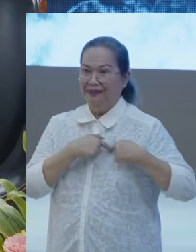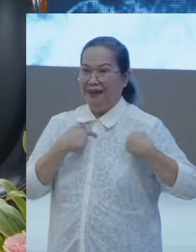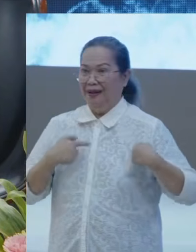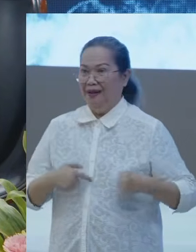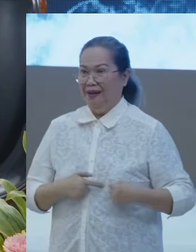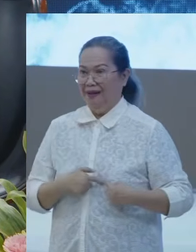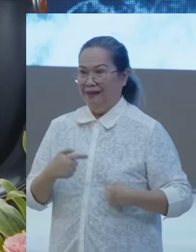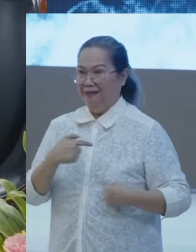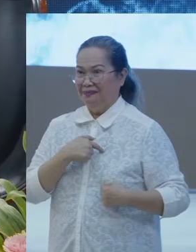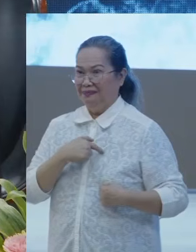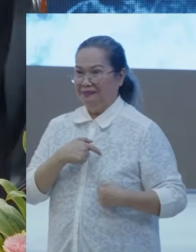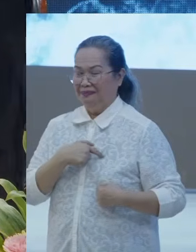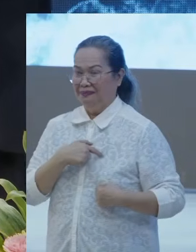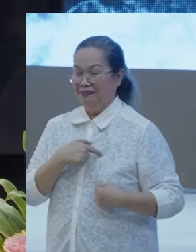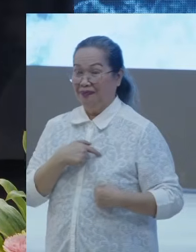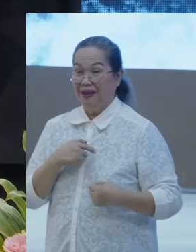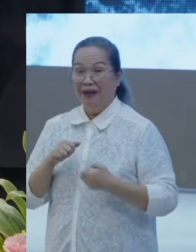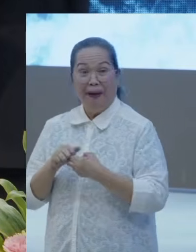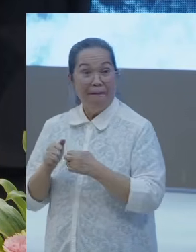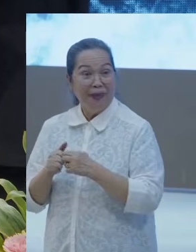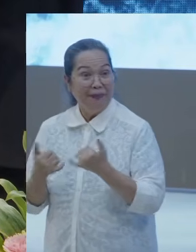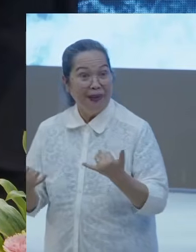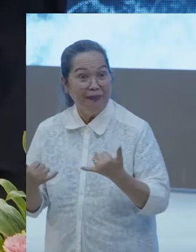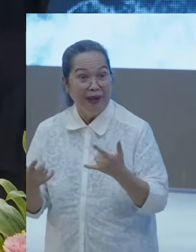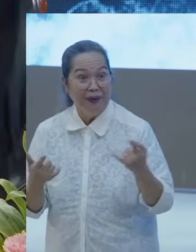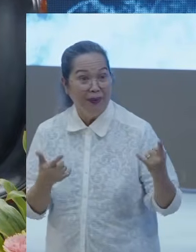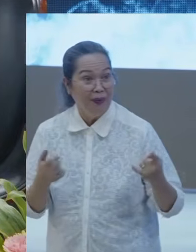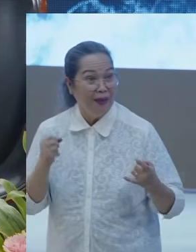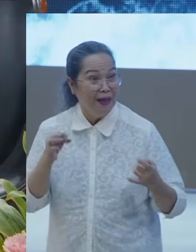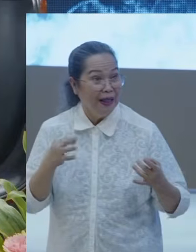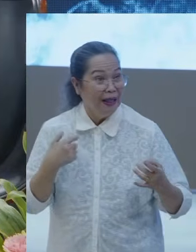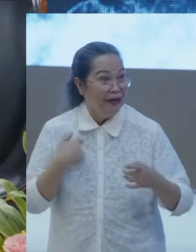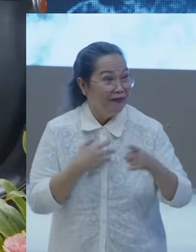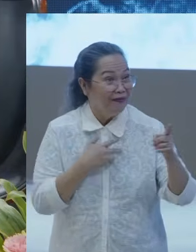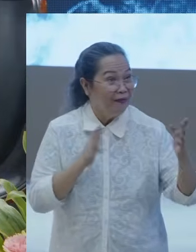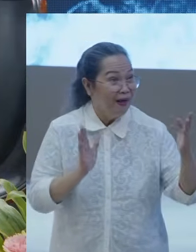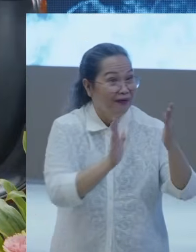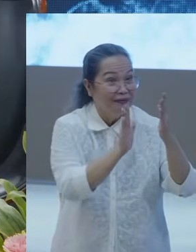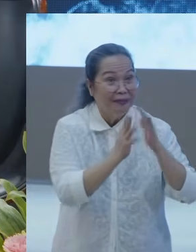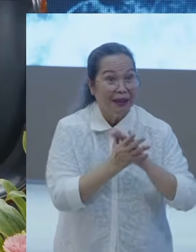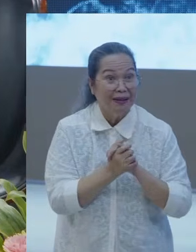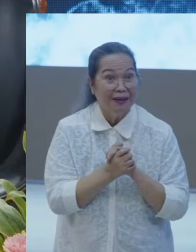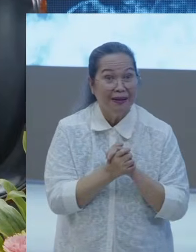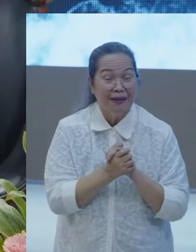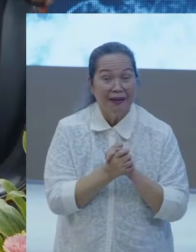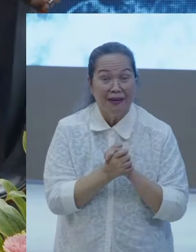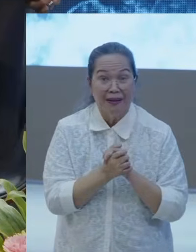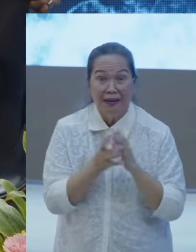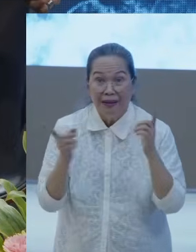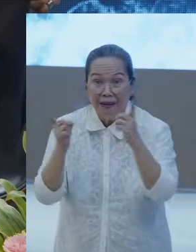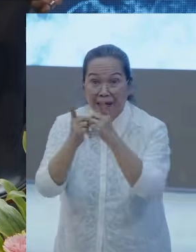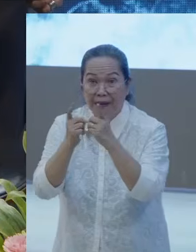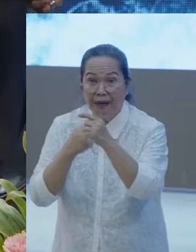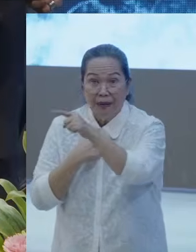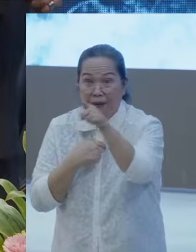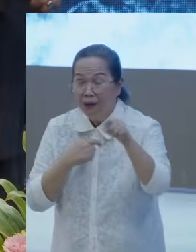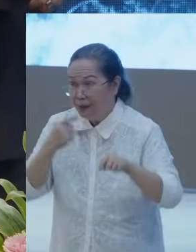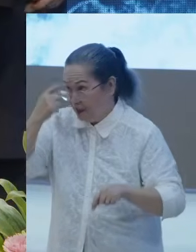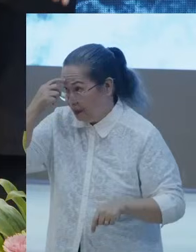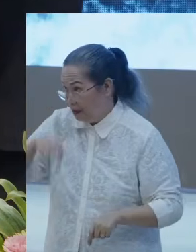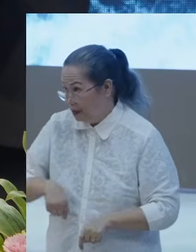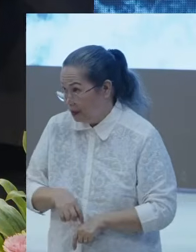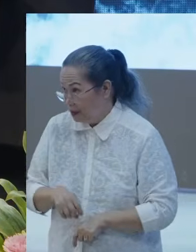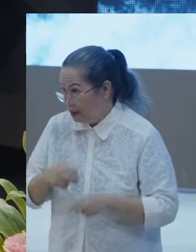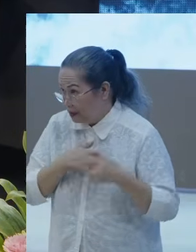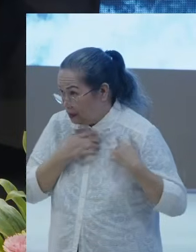kanilang mga puso. Problema natin ngayon, kung meron tayo na masalubong na ganyan, hindi natin nakikita ang kanilang mga